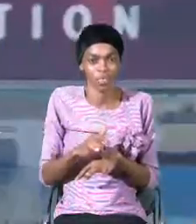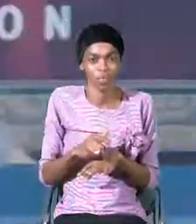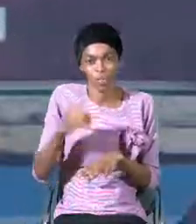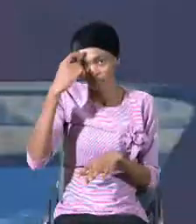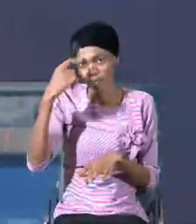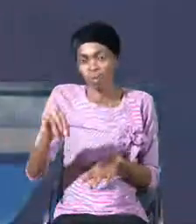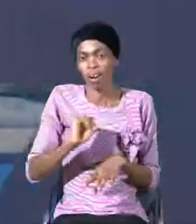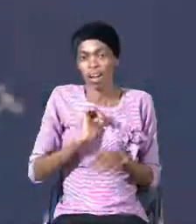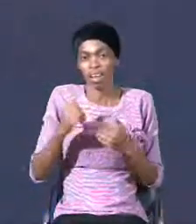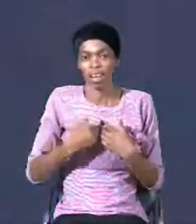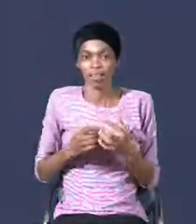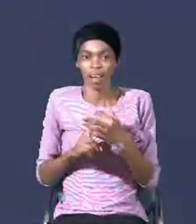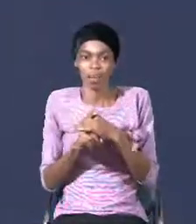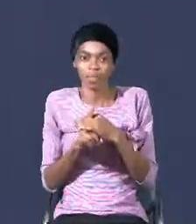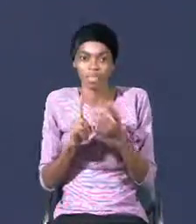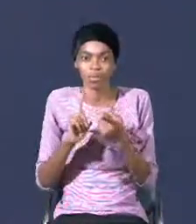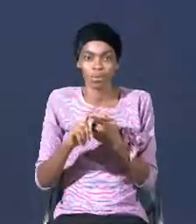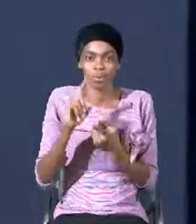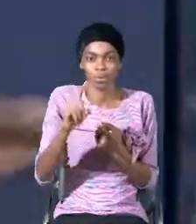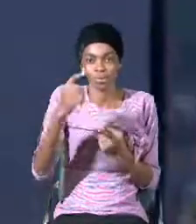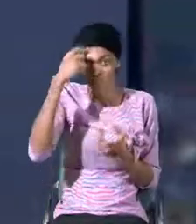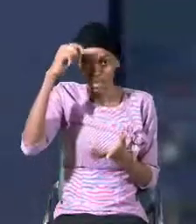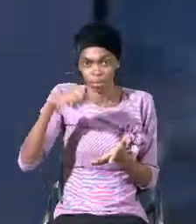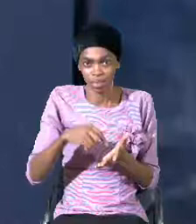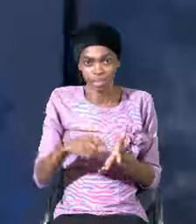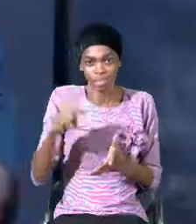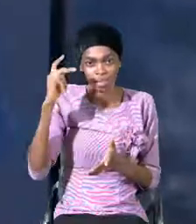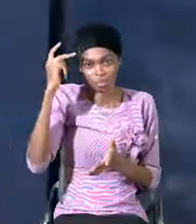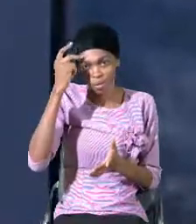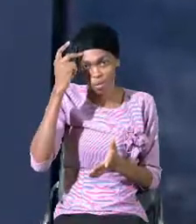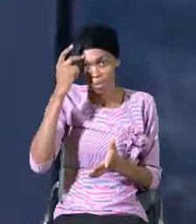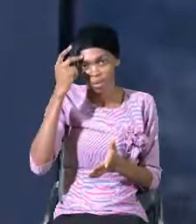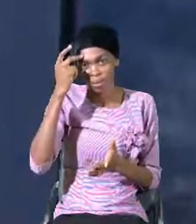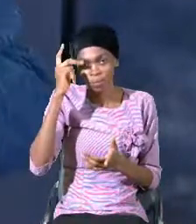Mais lève-toi et tiens-toi sur tes pieds, car je te suis apparu